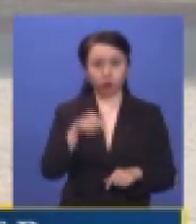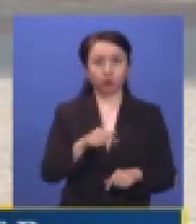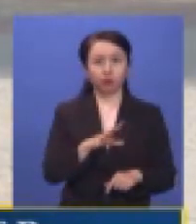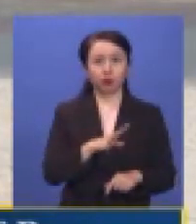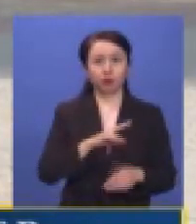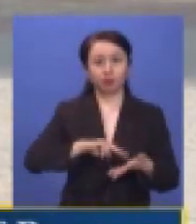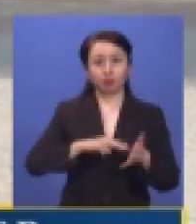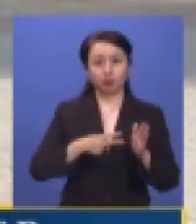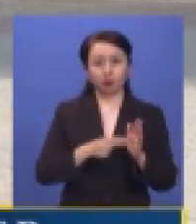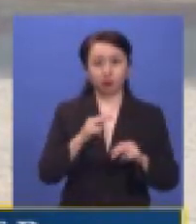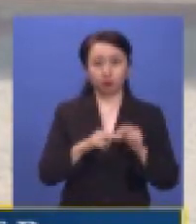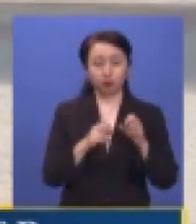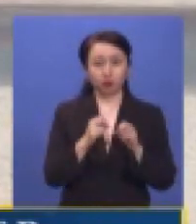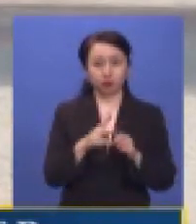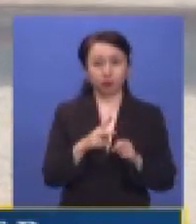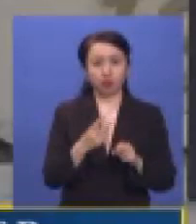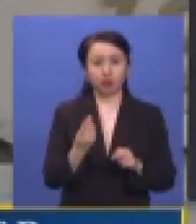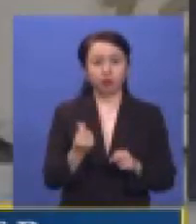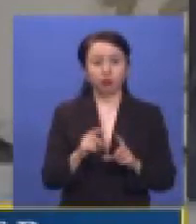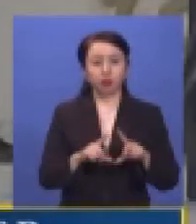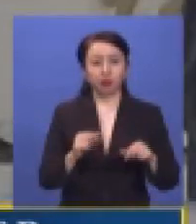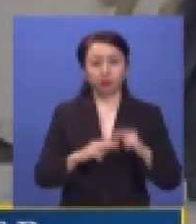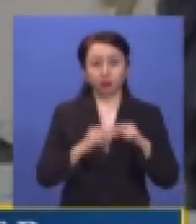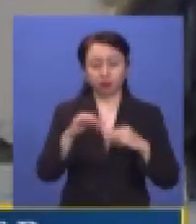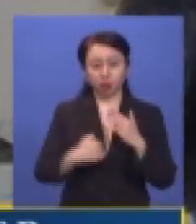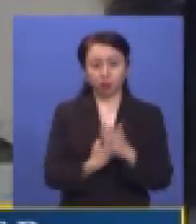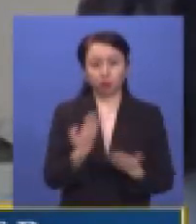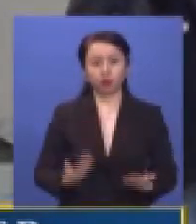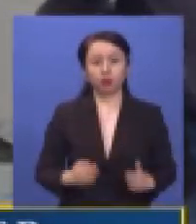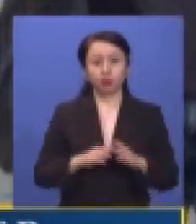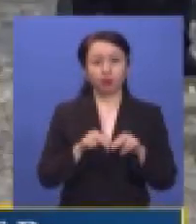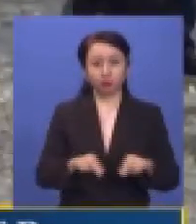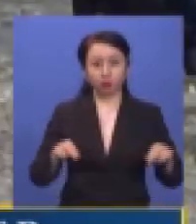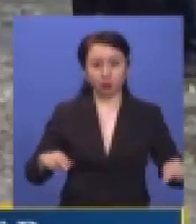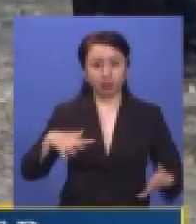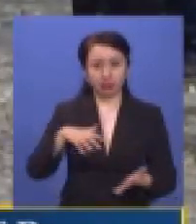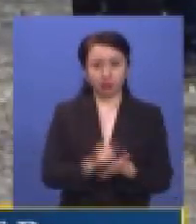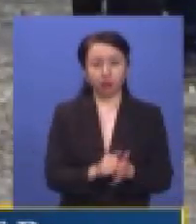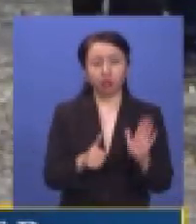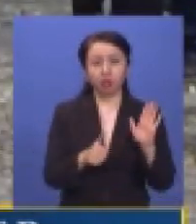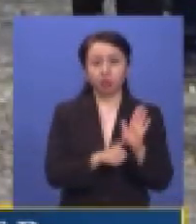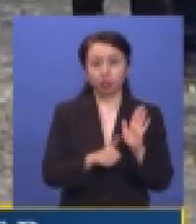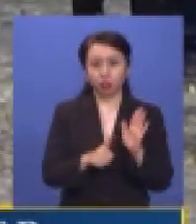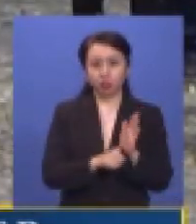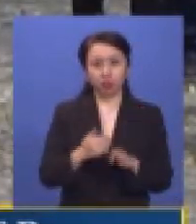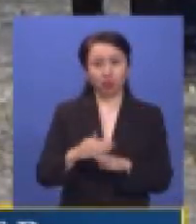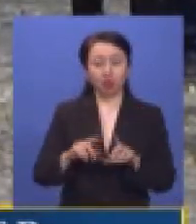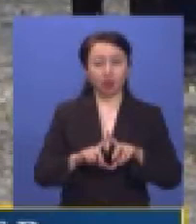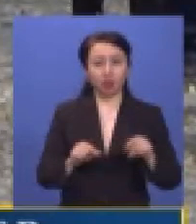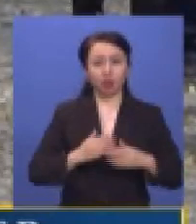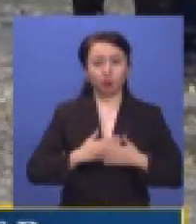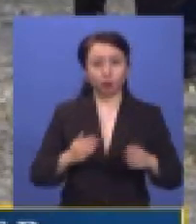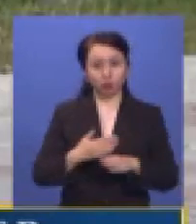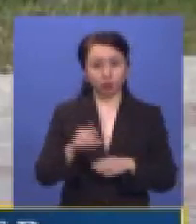В этом году планируется ввести 12 бюджетных. Возведением нового жилья в Петропавловске занимаются 6 подрядных организаций.